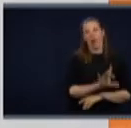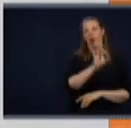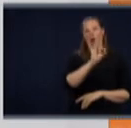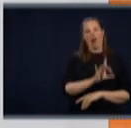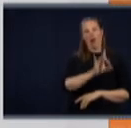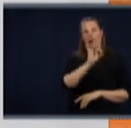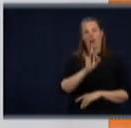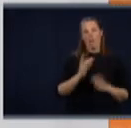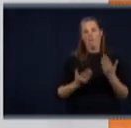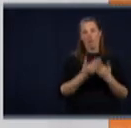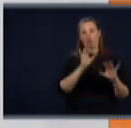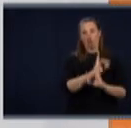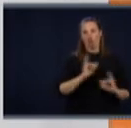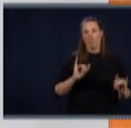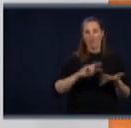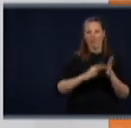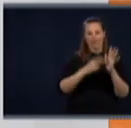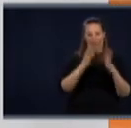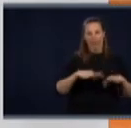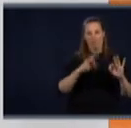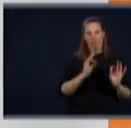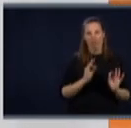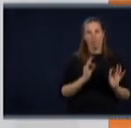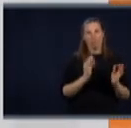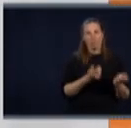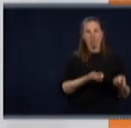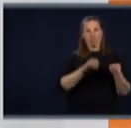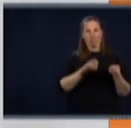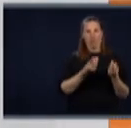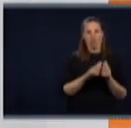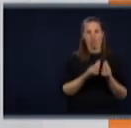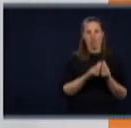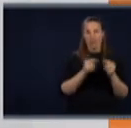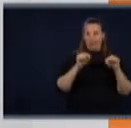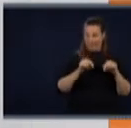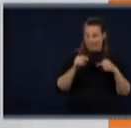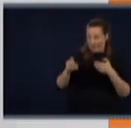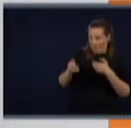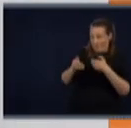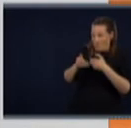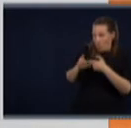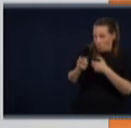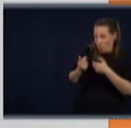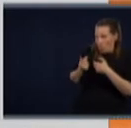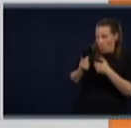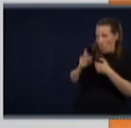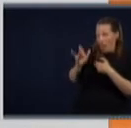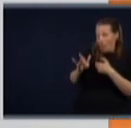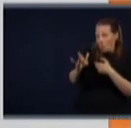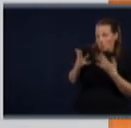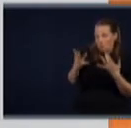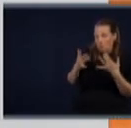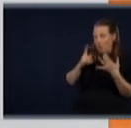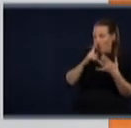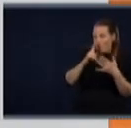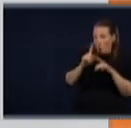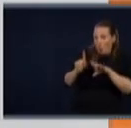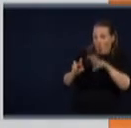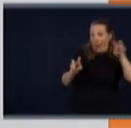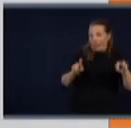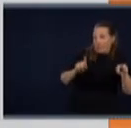je pense qu'on va surveiller ça. Mais de toute façon, on essaye. Ici, on est un peu plus proche, là. À cause de la distance, parce que je ne peux pas être à la place de